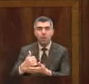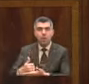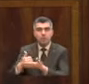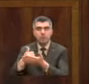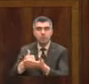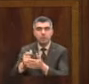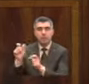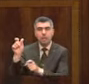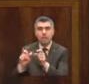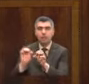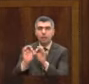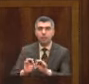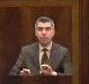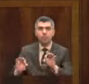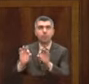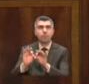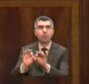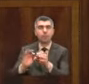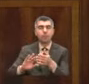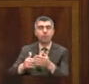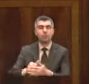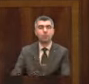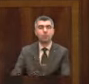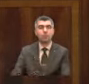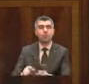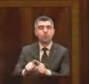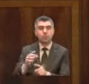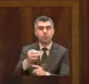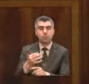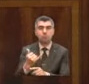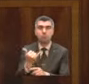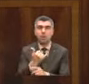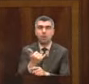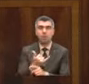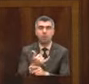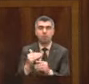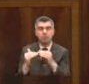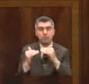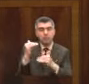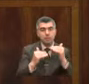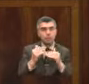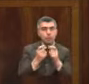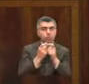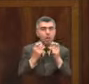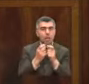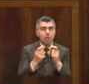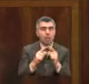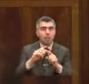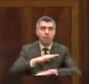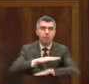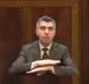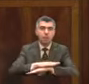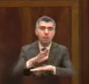في قطاع استراتيجية من المفروض أن يخضع لضوابط المنافسة الشريفة وقواعد المراقبة